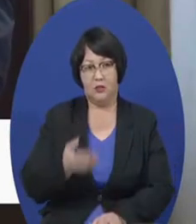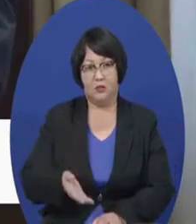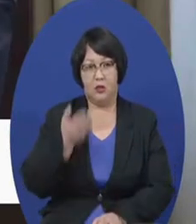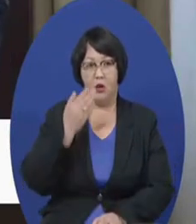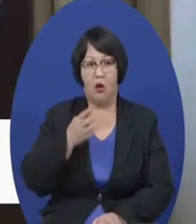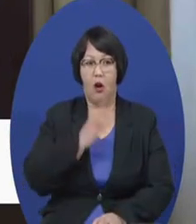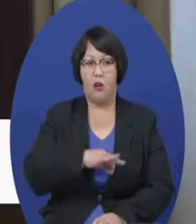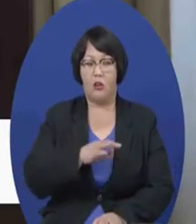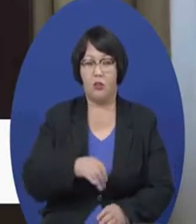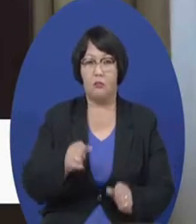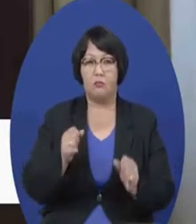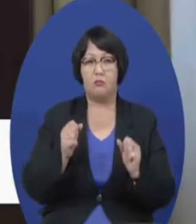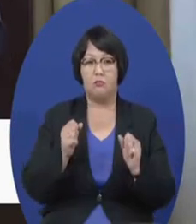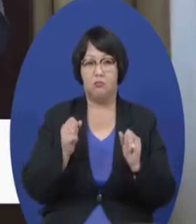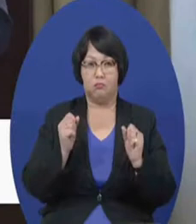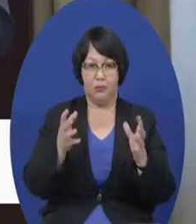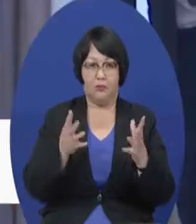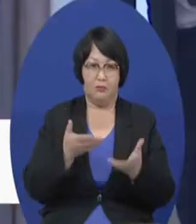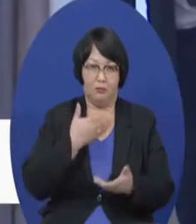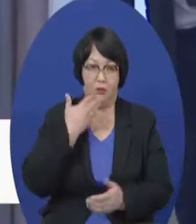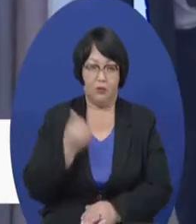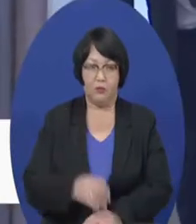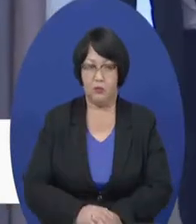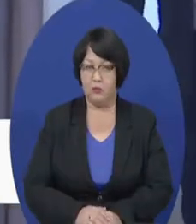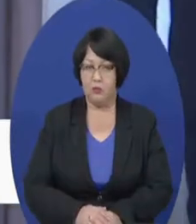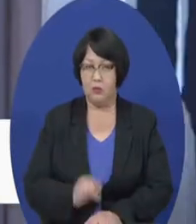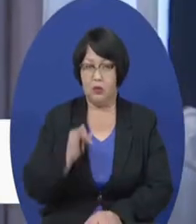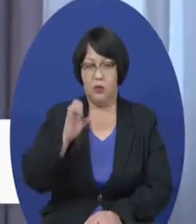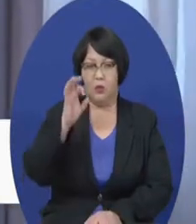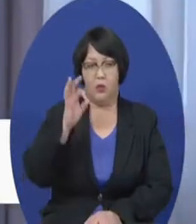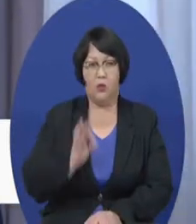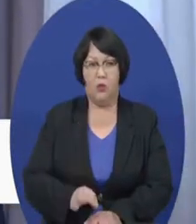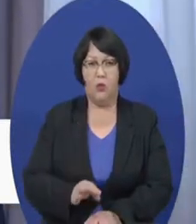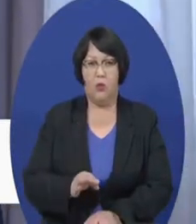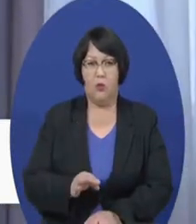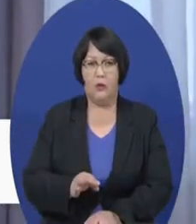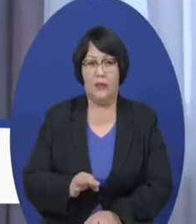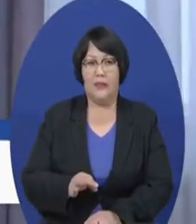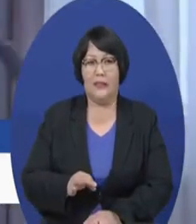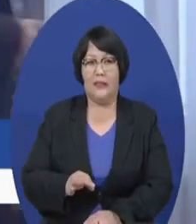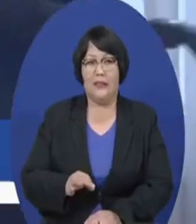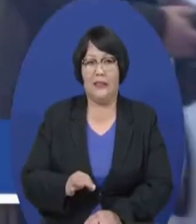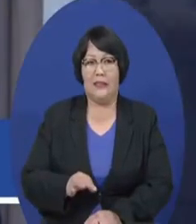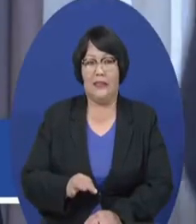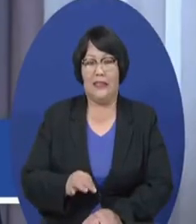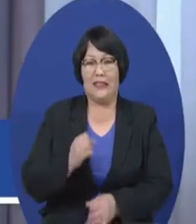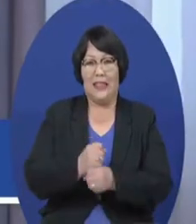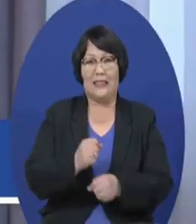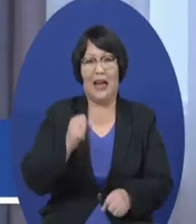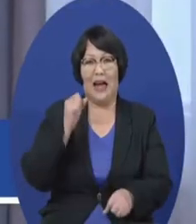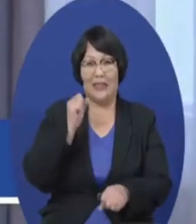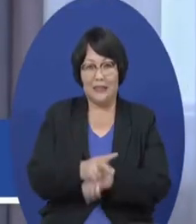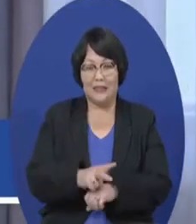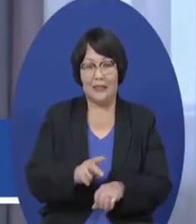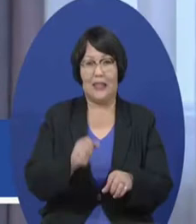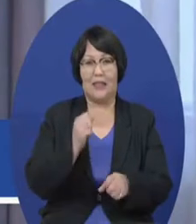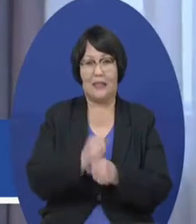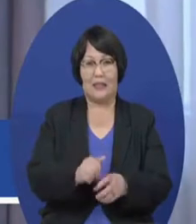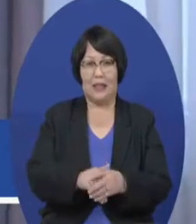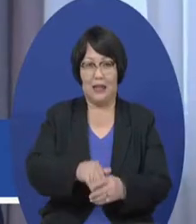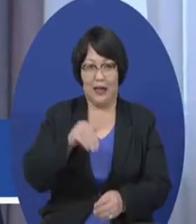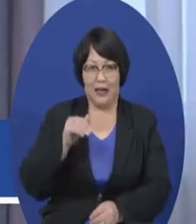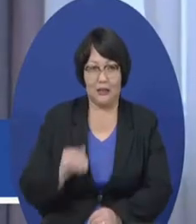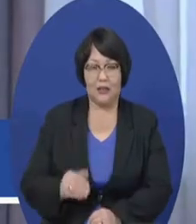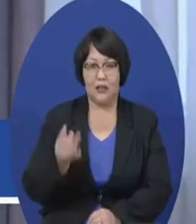шигтэй болоод цахим хийсэн гэж бид харж байгаа. Дийлэнх нь бол одоо ажлаас халагдсан, өөрсдөө чөлөө авсан